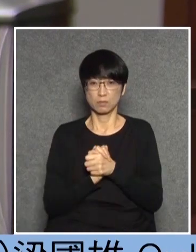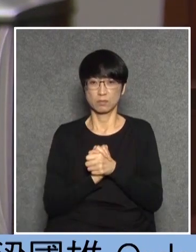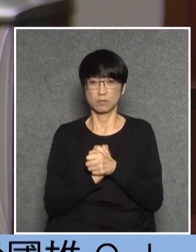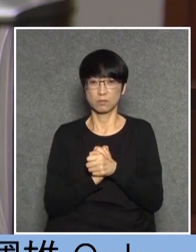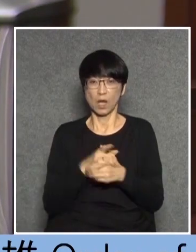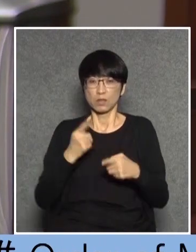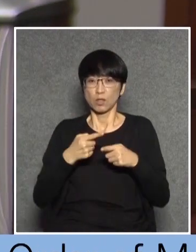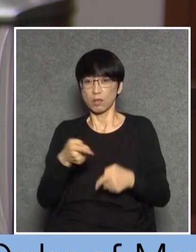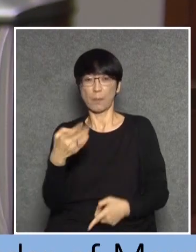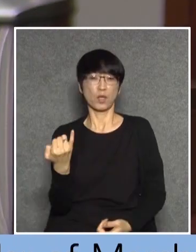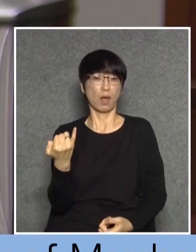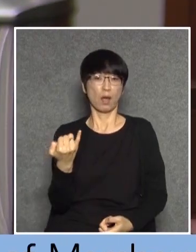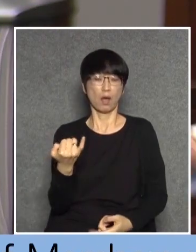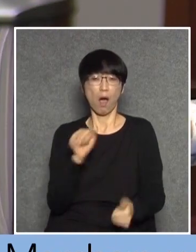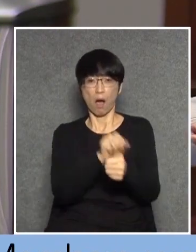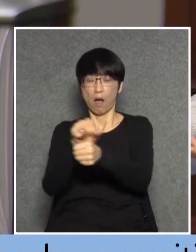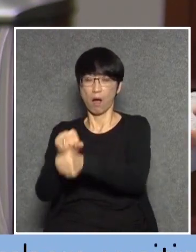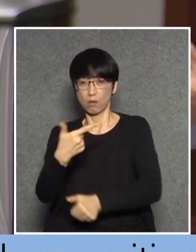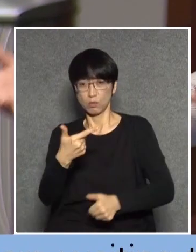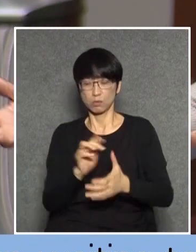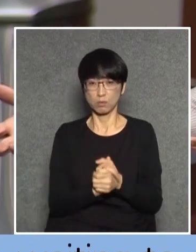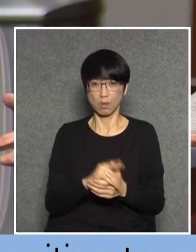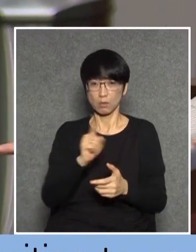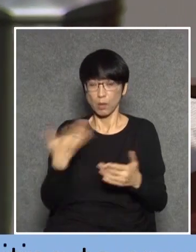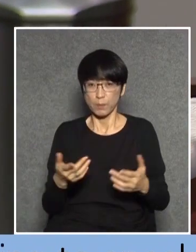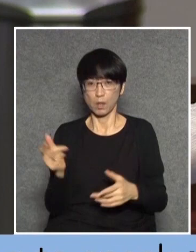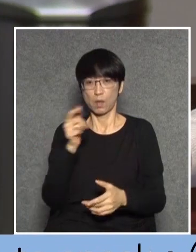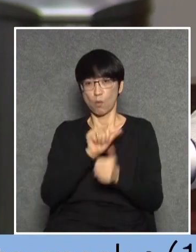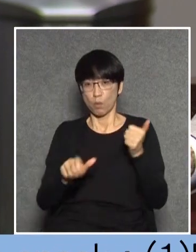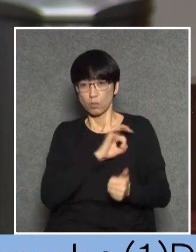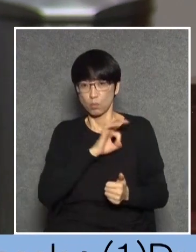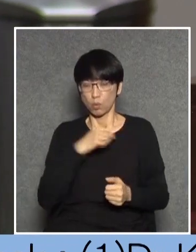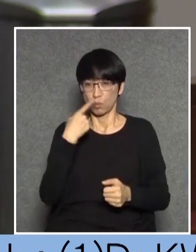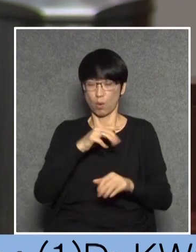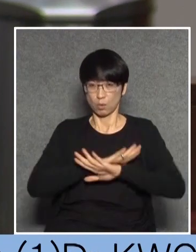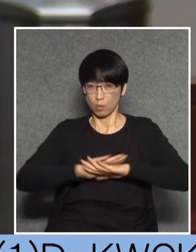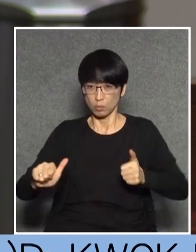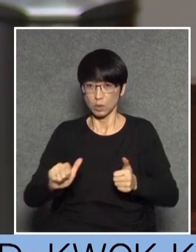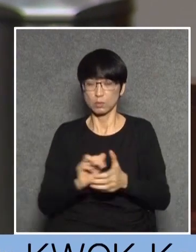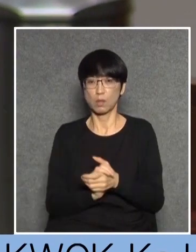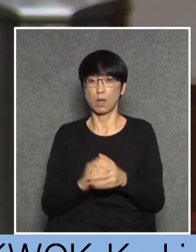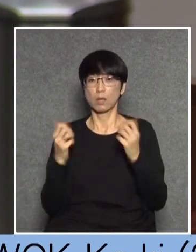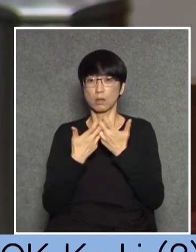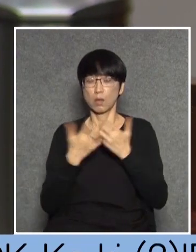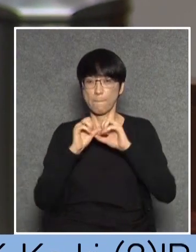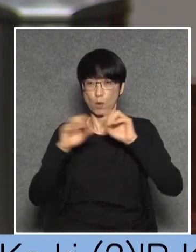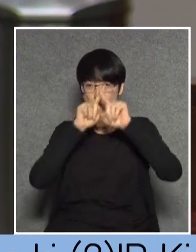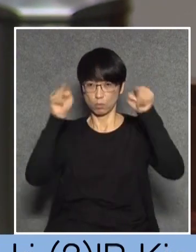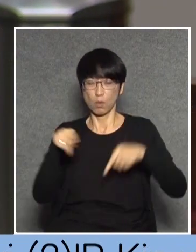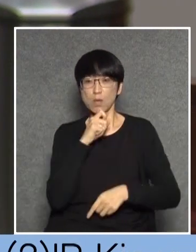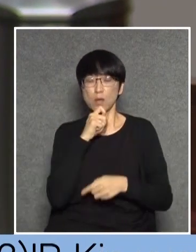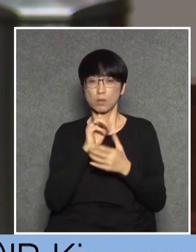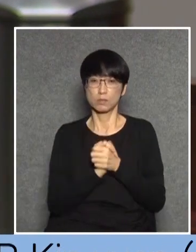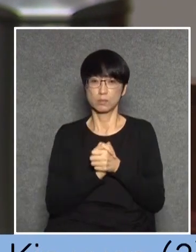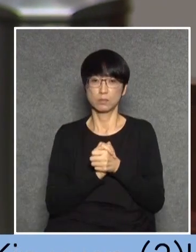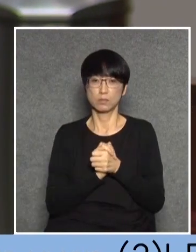咁都得，呃得人噶？喂，邊有得呃？幾隻帳委會度講曬，係嘛？審計署報告又出賣，係嘛？喂，就